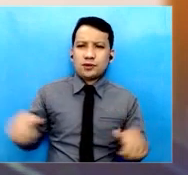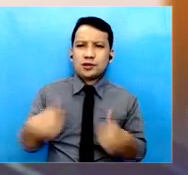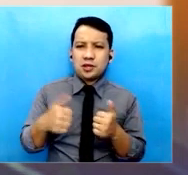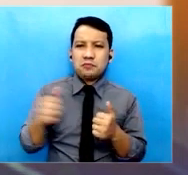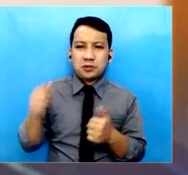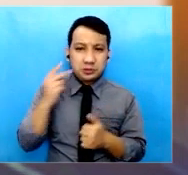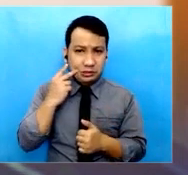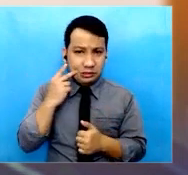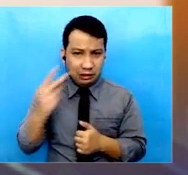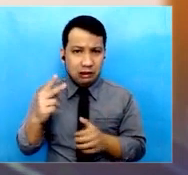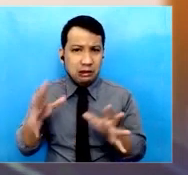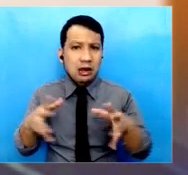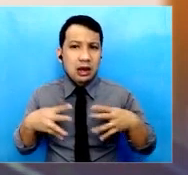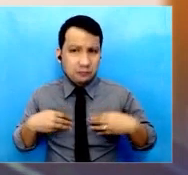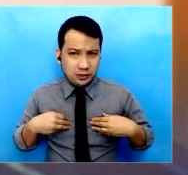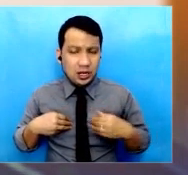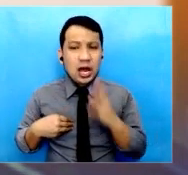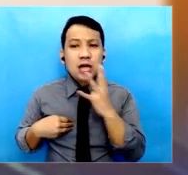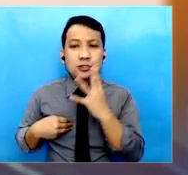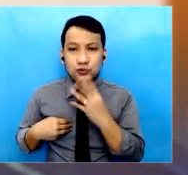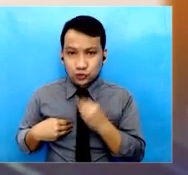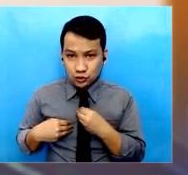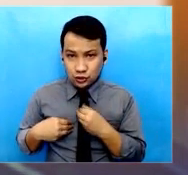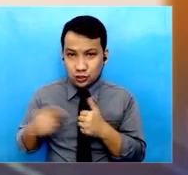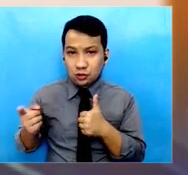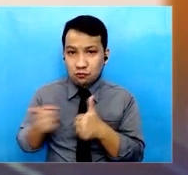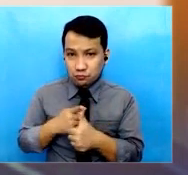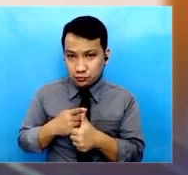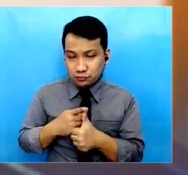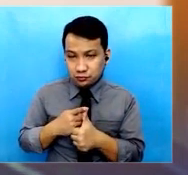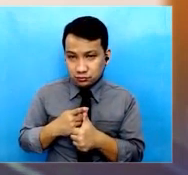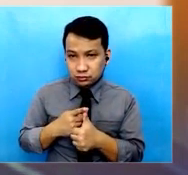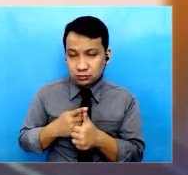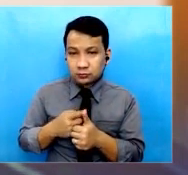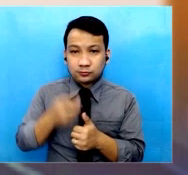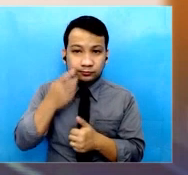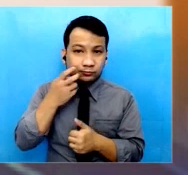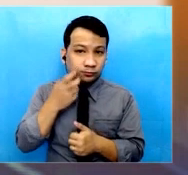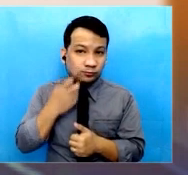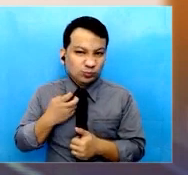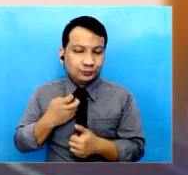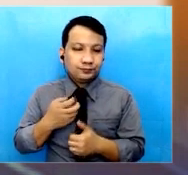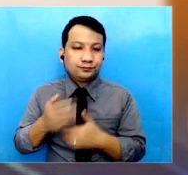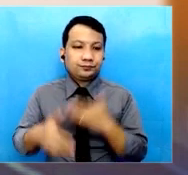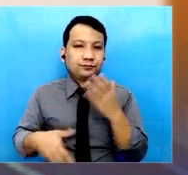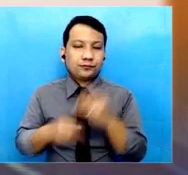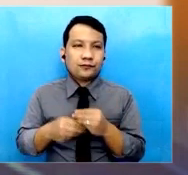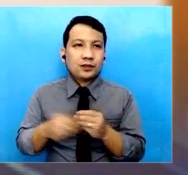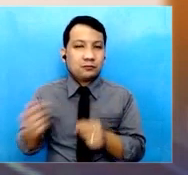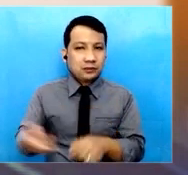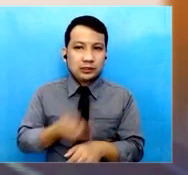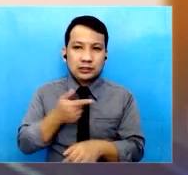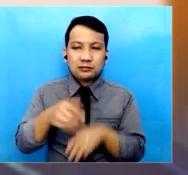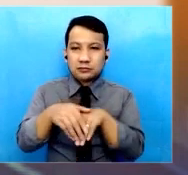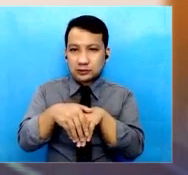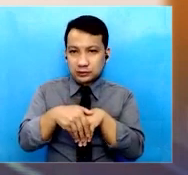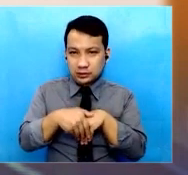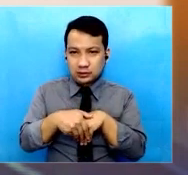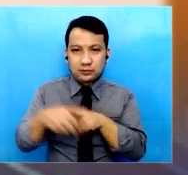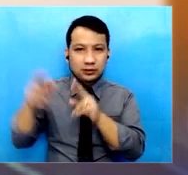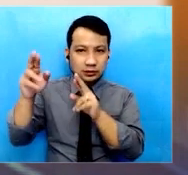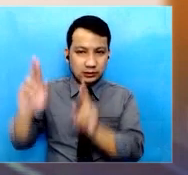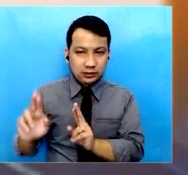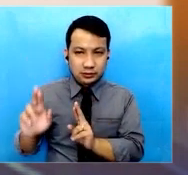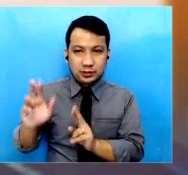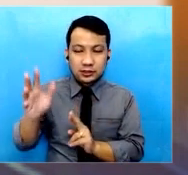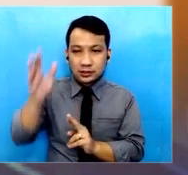Kylie na aminin kung sino ang unang nangaliwa. Dagdag pa ng aktor, matagal siyang nanahimik bilang respeto sa ama ni